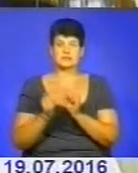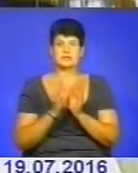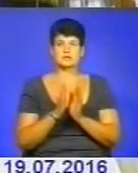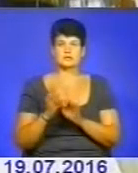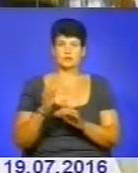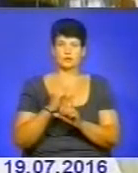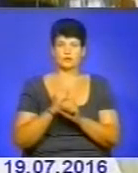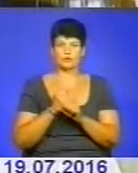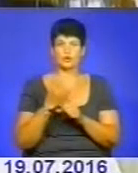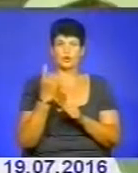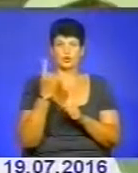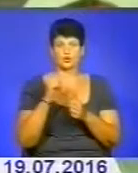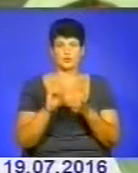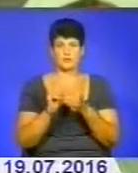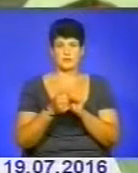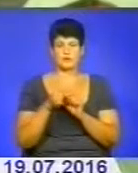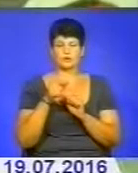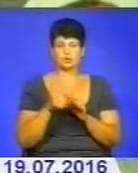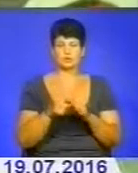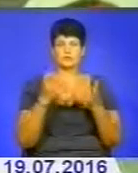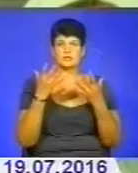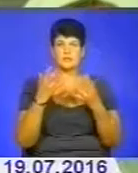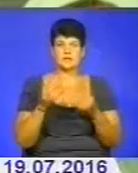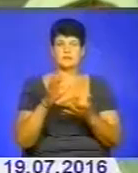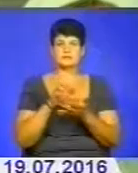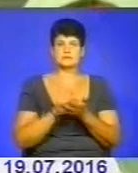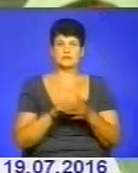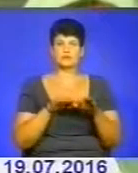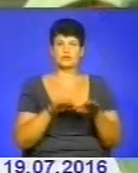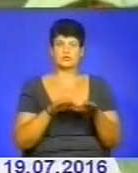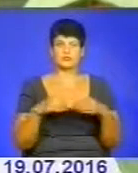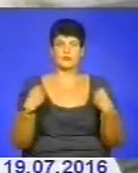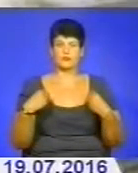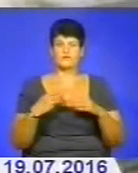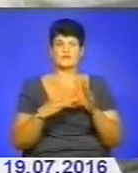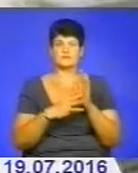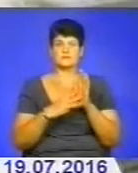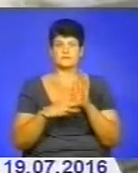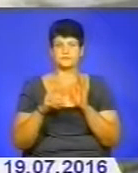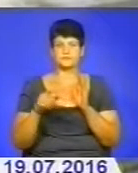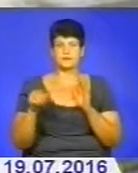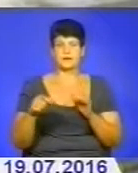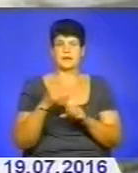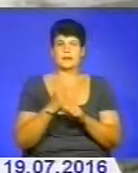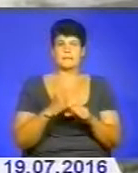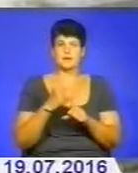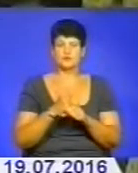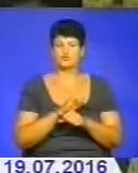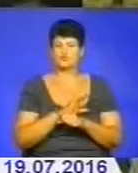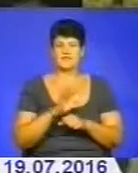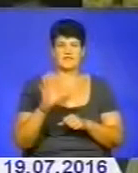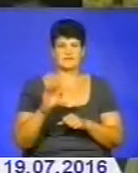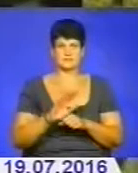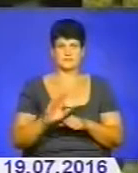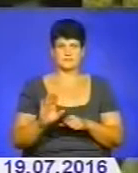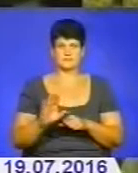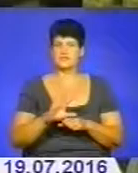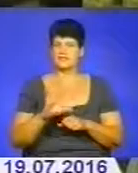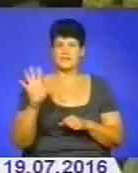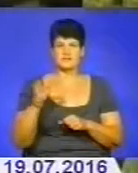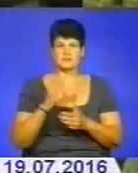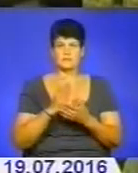фабриці однозмінний. Тут днями займаються пошиттям одягу 80 засуджених. Та працюють не всі. Не всі вони мають право